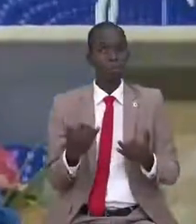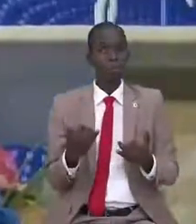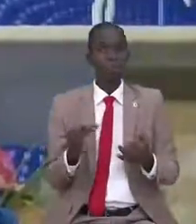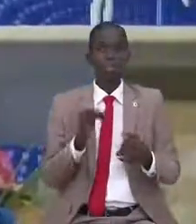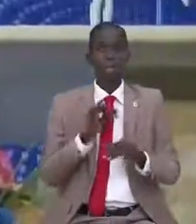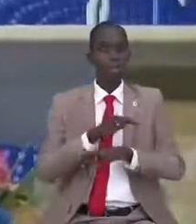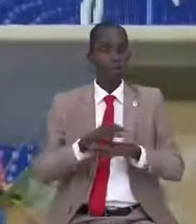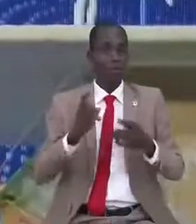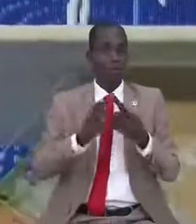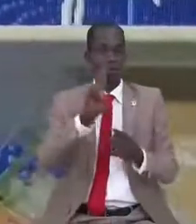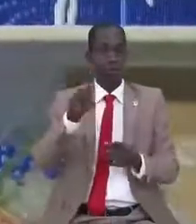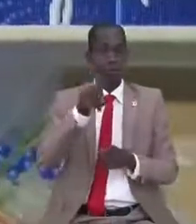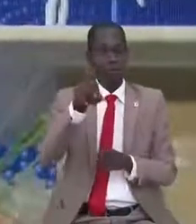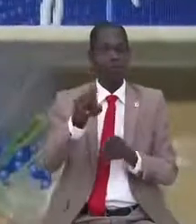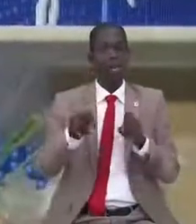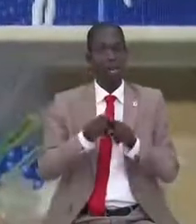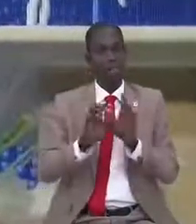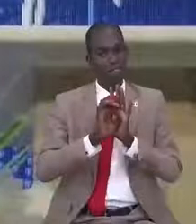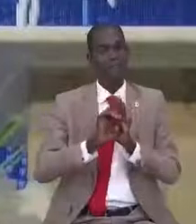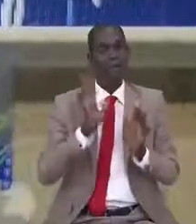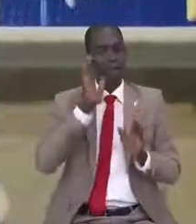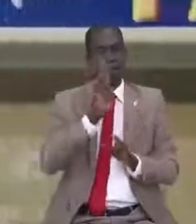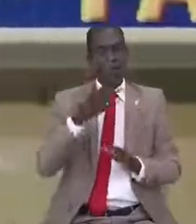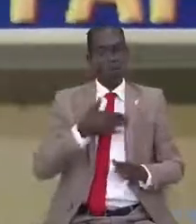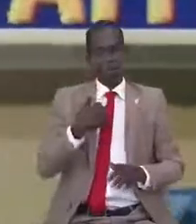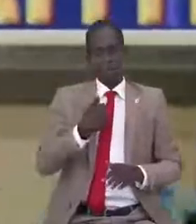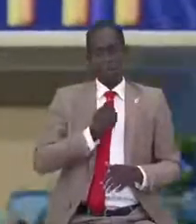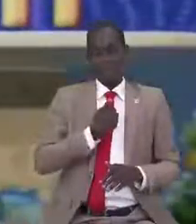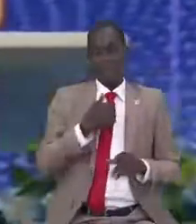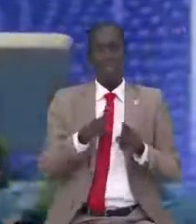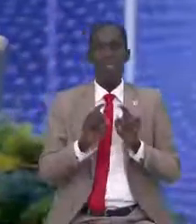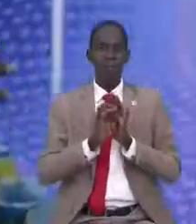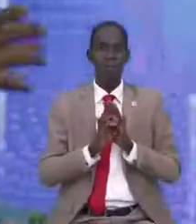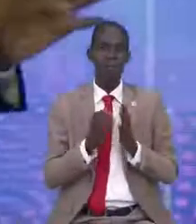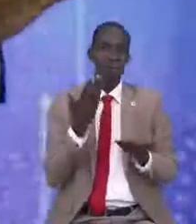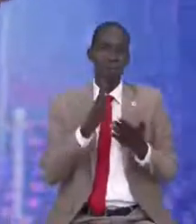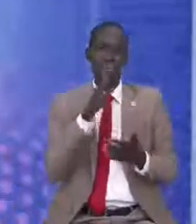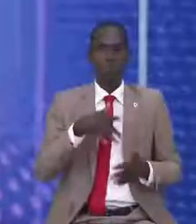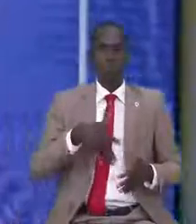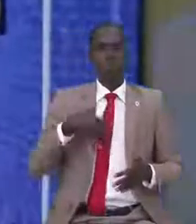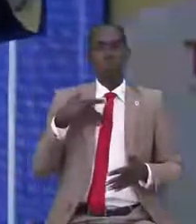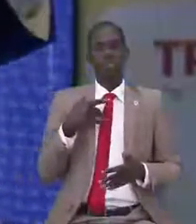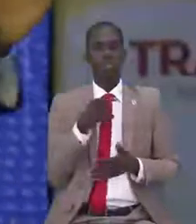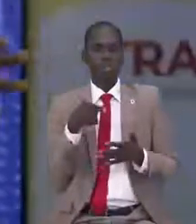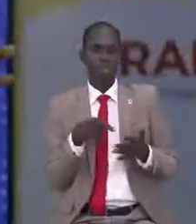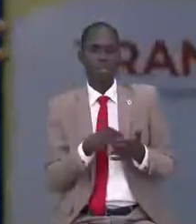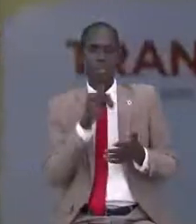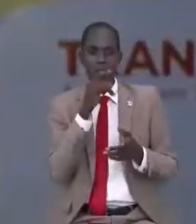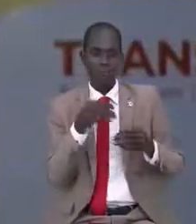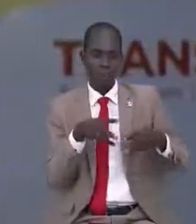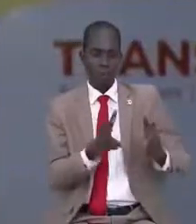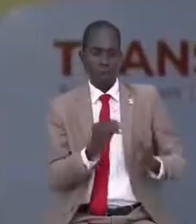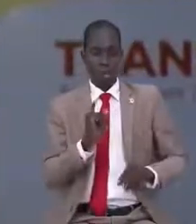Je ne vais pas faire de vous un exemple, que je fasse de moi un exemple. Disons que tu as vu